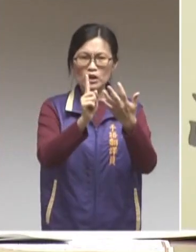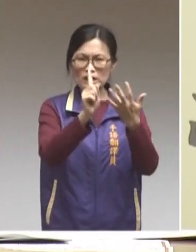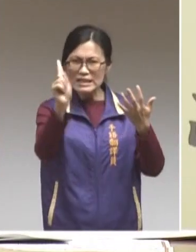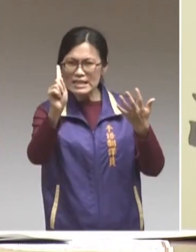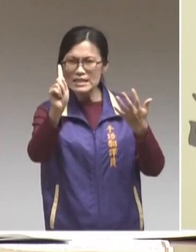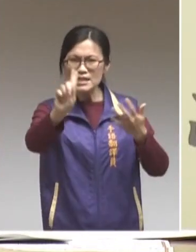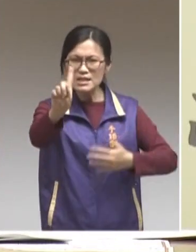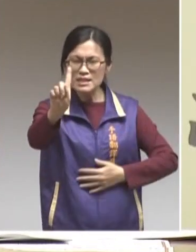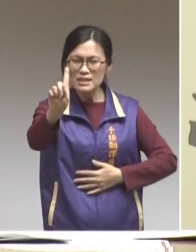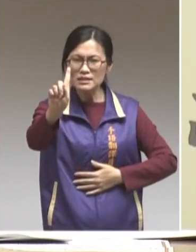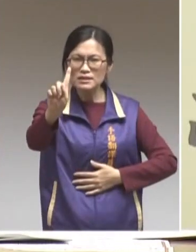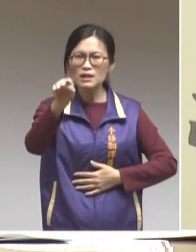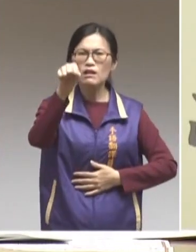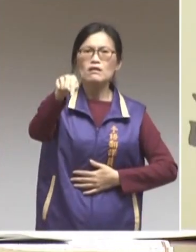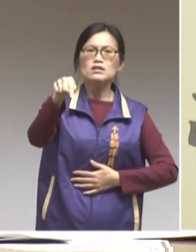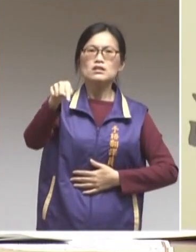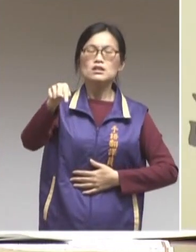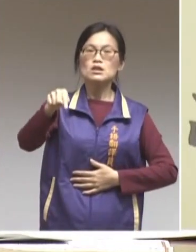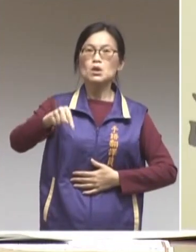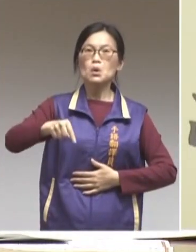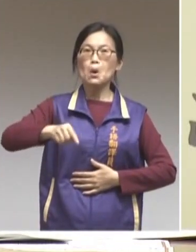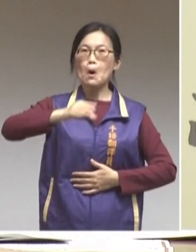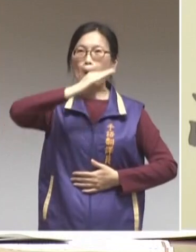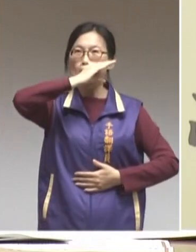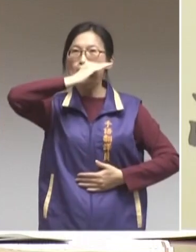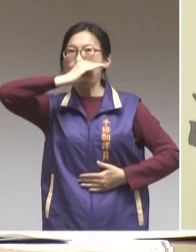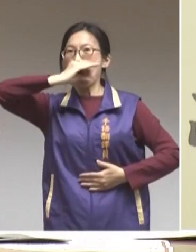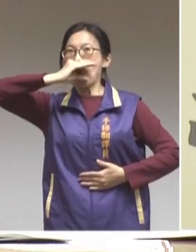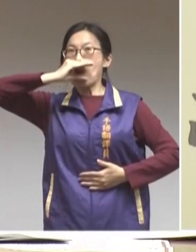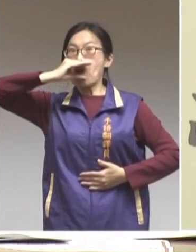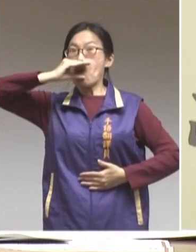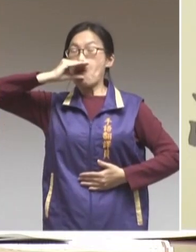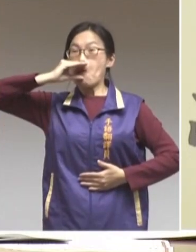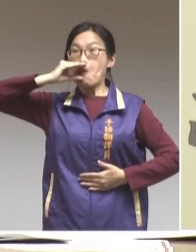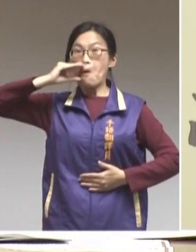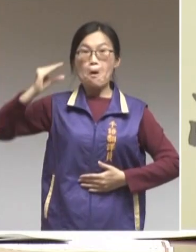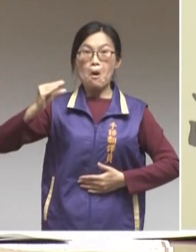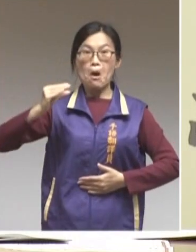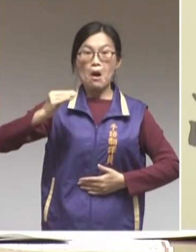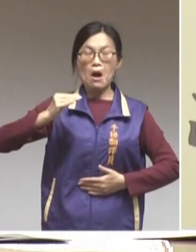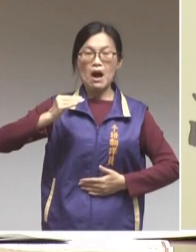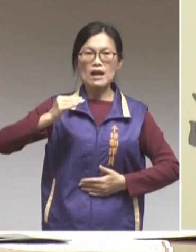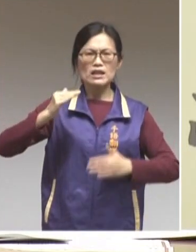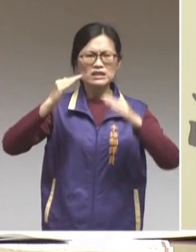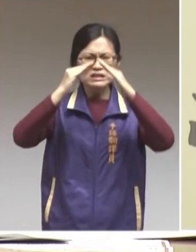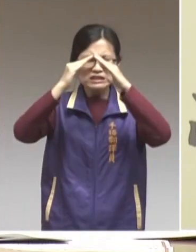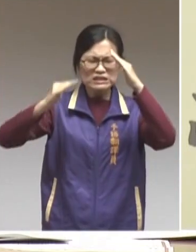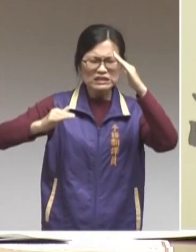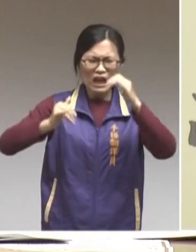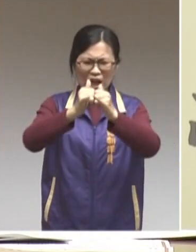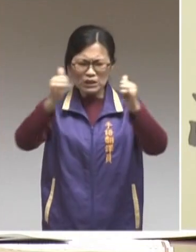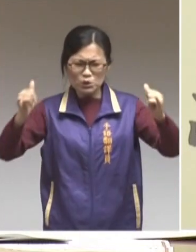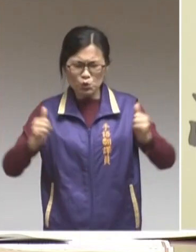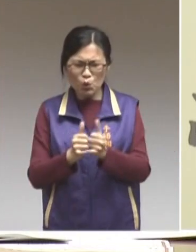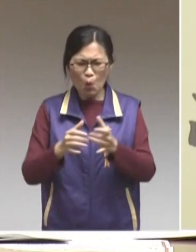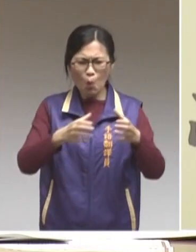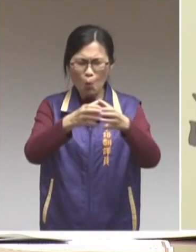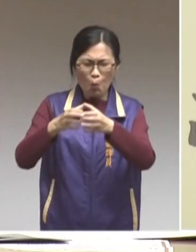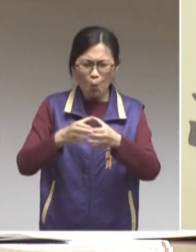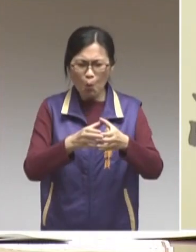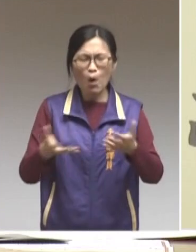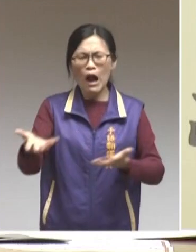于在高岗的家族的群聚，好、哦，那这个也是因为几